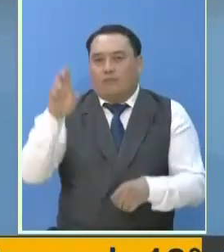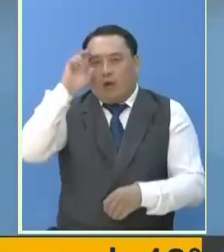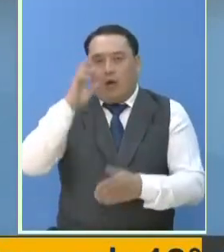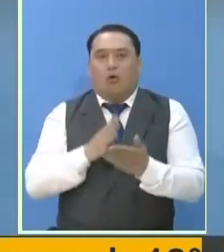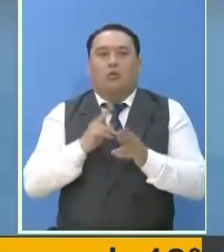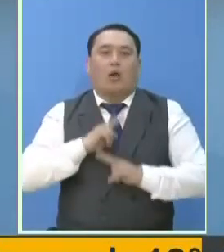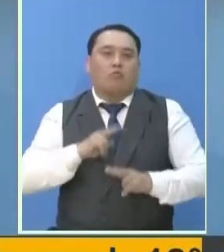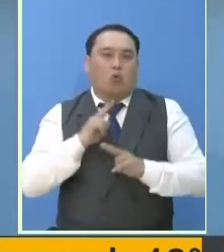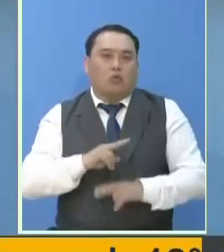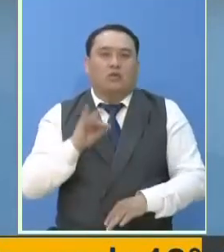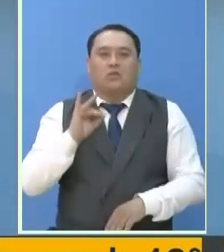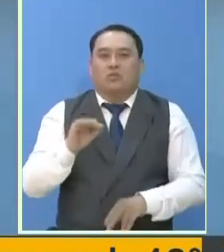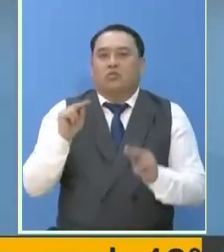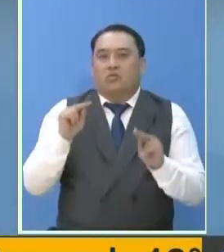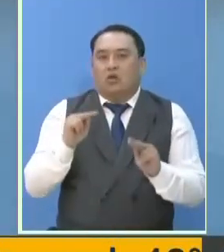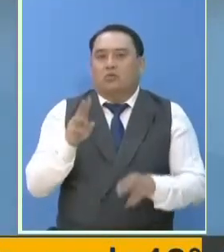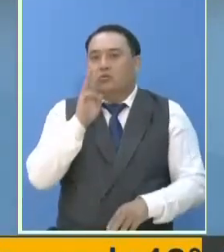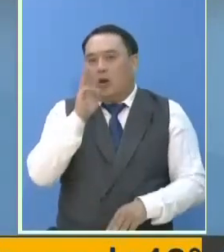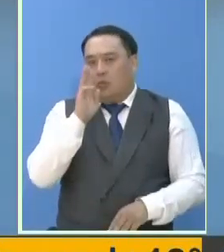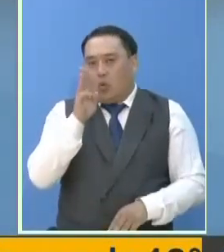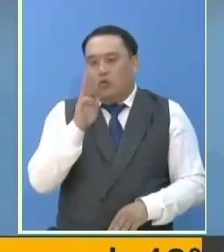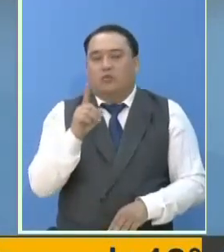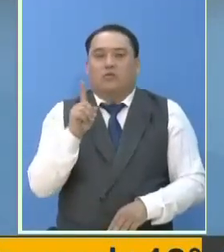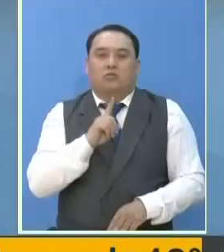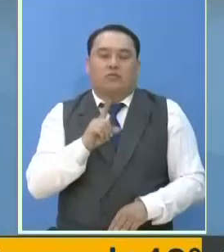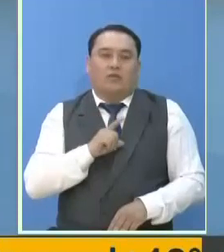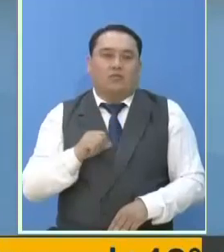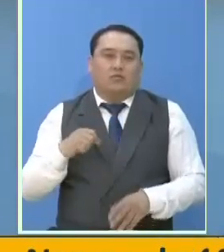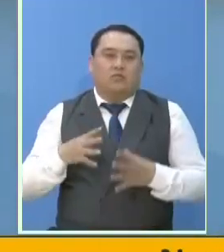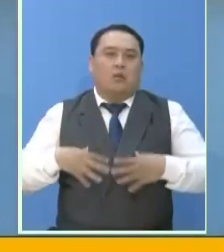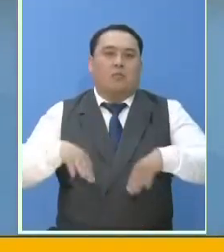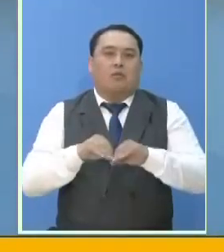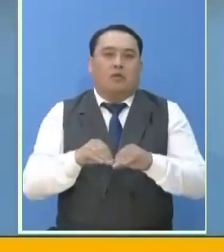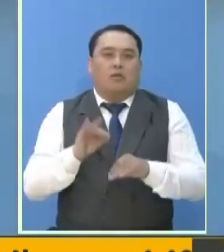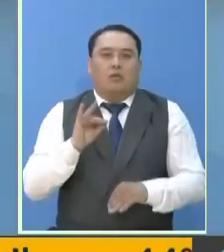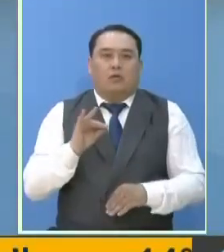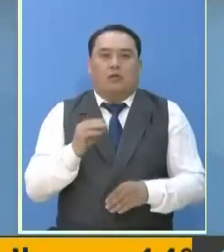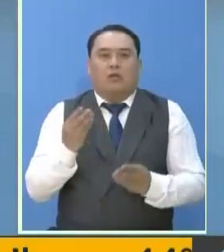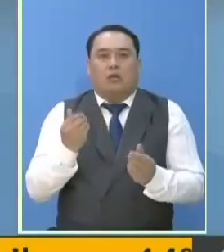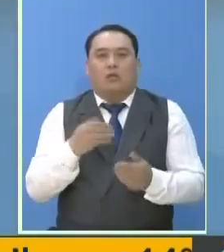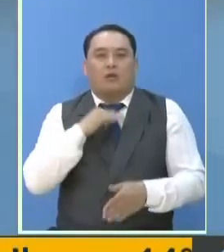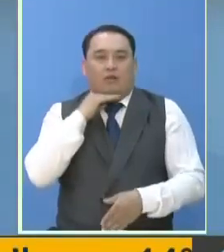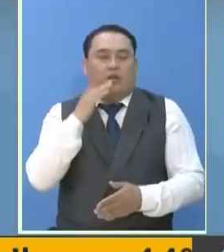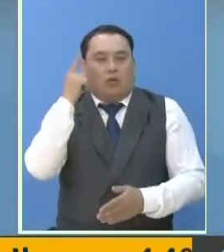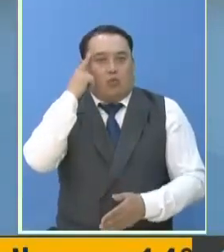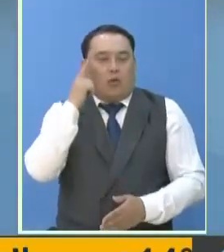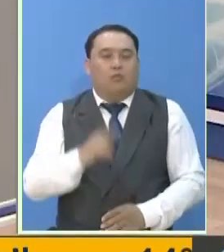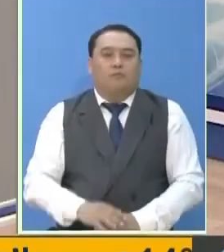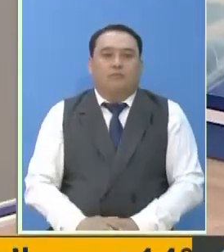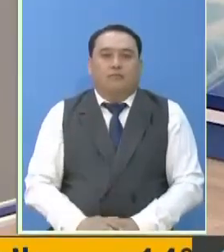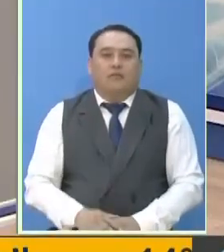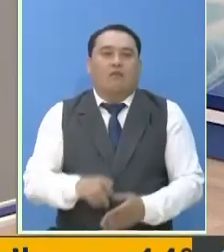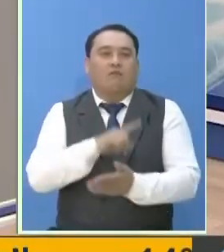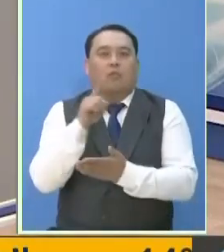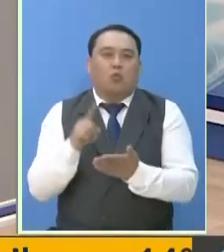государство работать и честно там неплохо зарабатывать для своей семьи, то есть достаточно денег хватит, я так думаю. Но вопрос